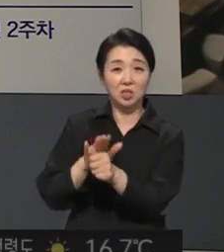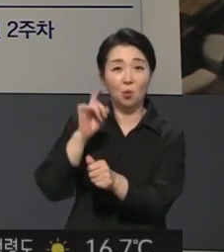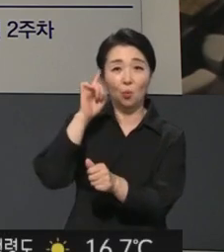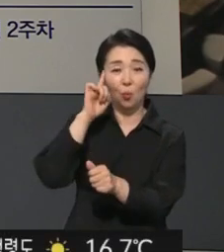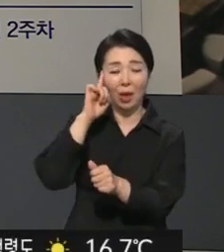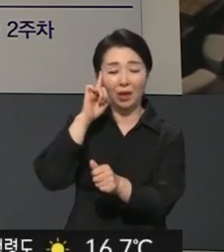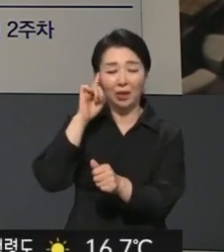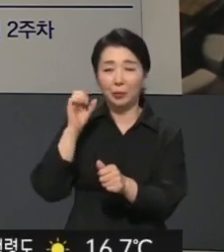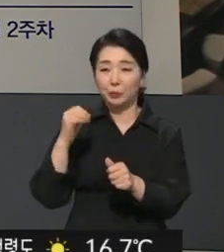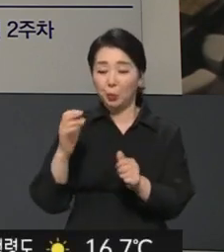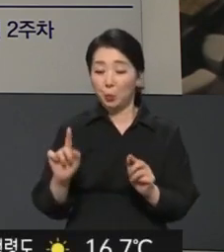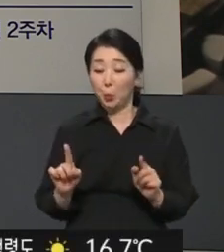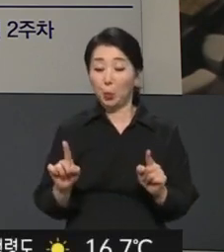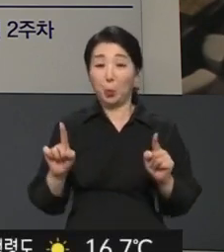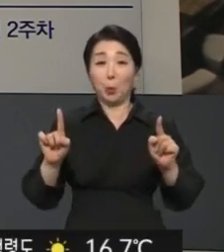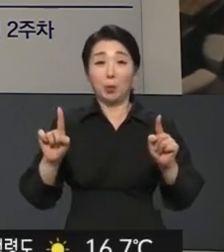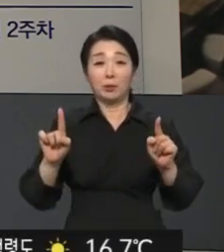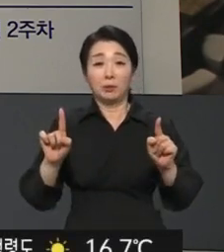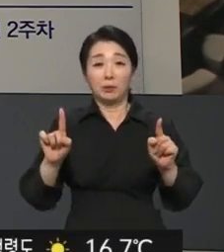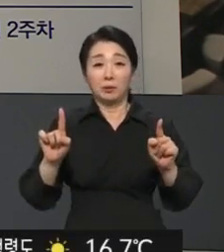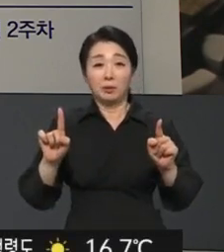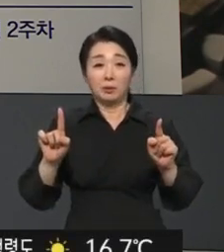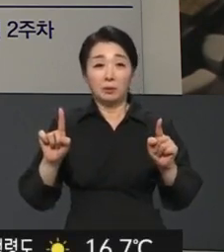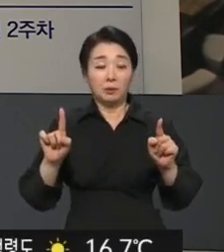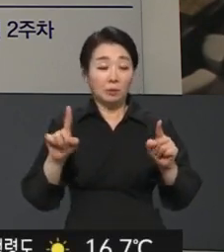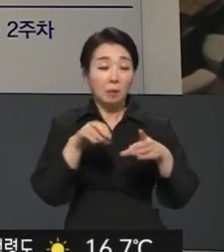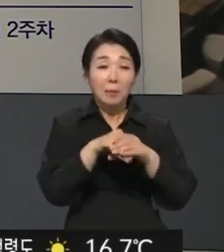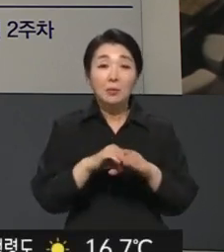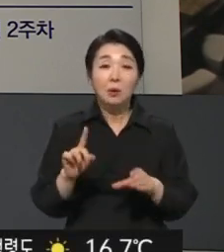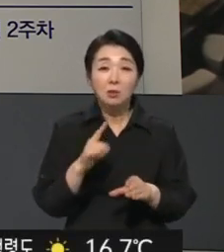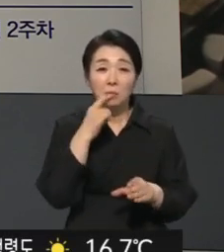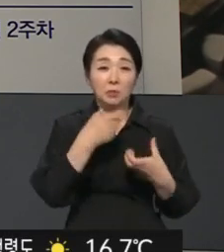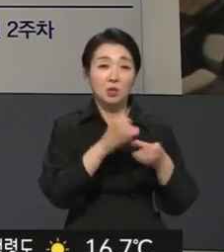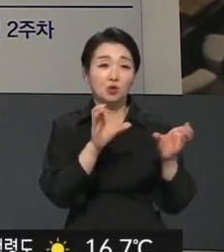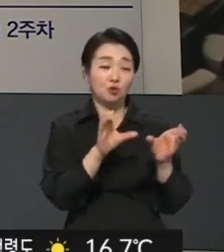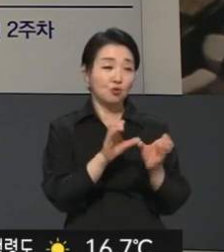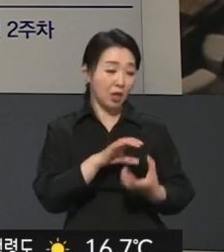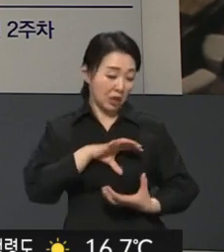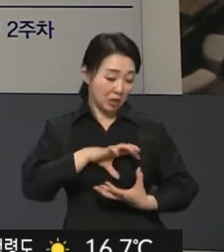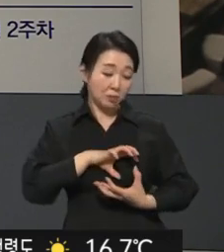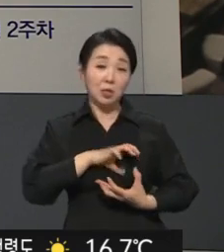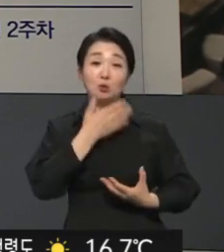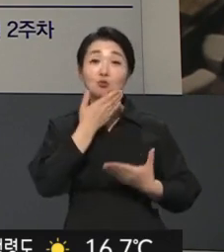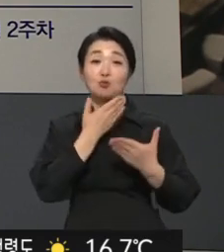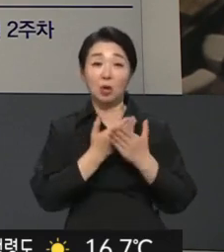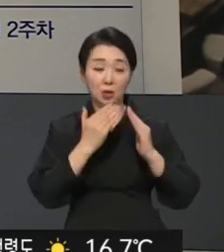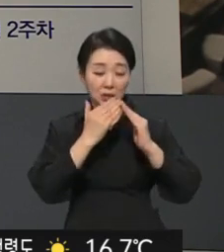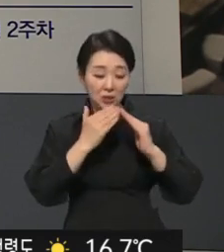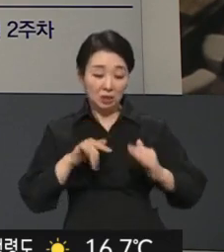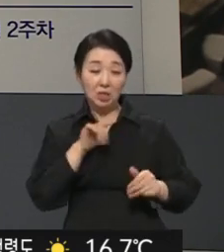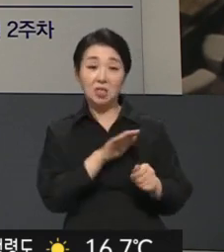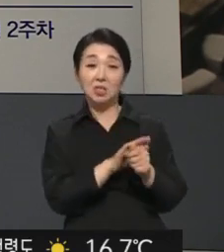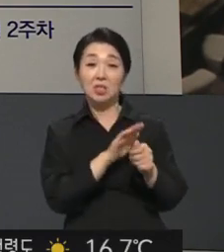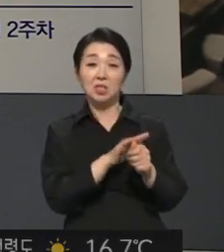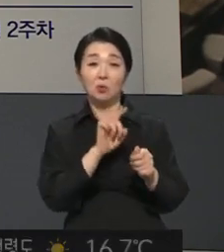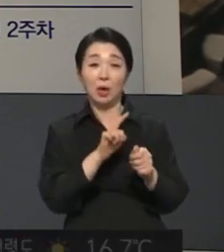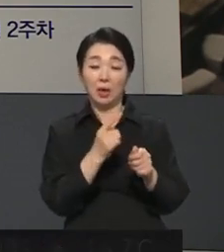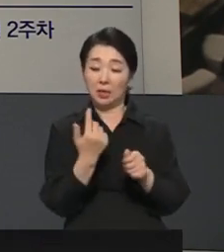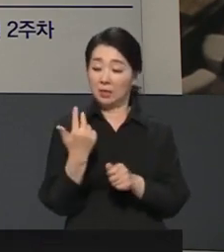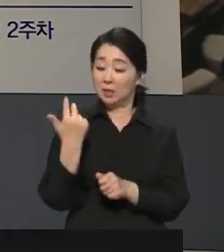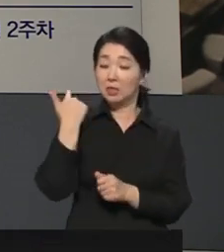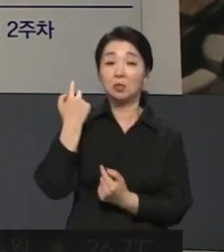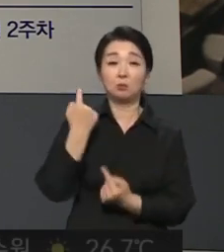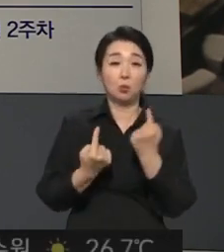둘 다 소폭 상승을 했습니다. 그럼 어디에 반영이 됐느냐. 이 민주당의 심장이라고 불리는 호남 지역 지지율은